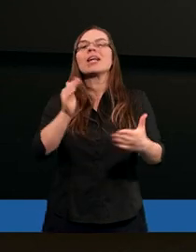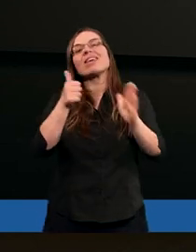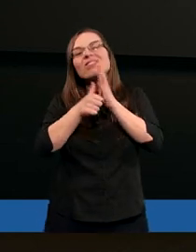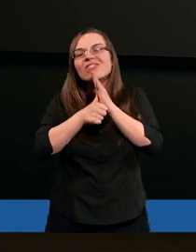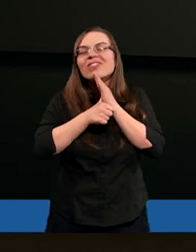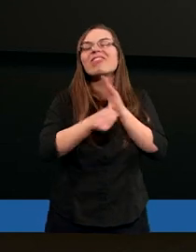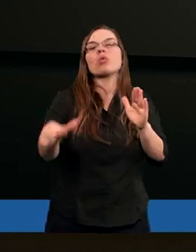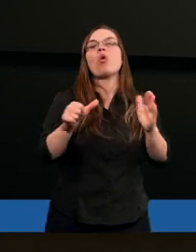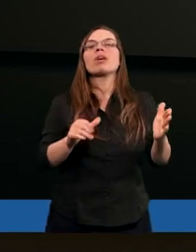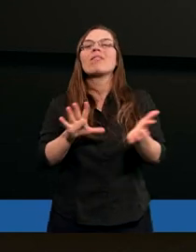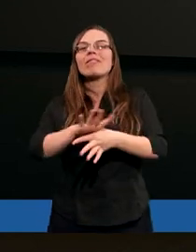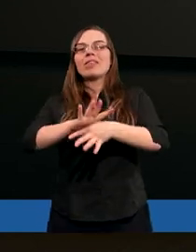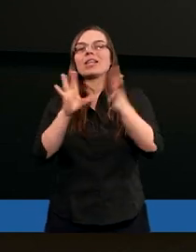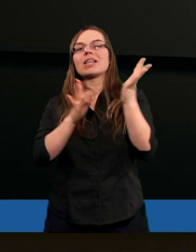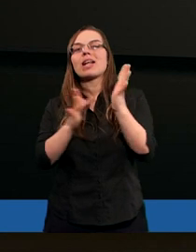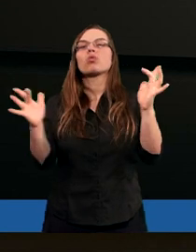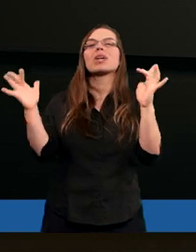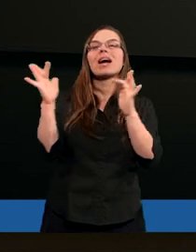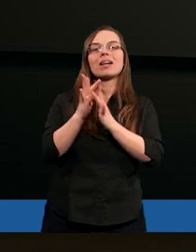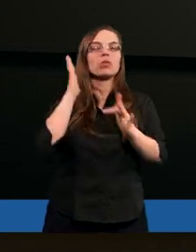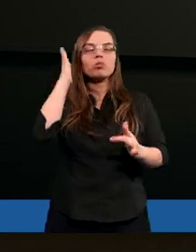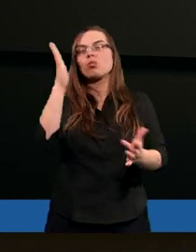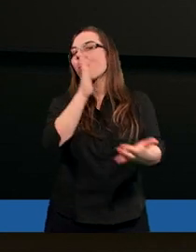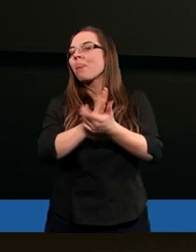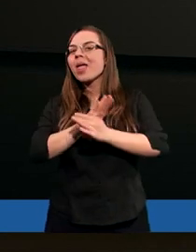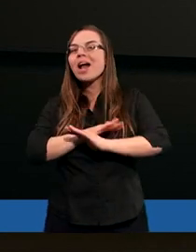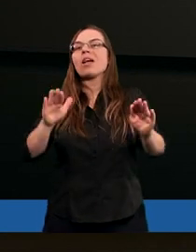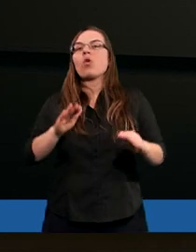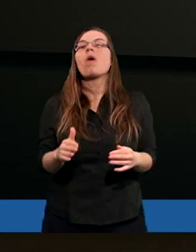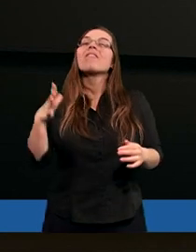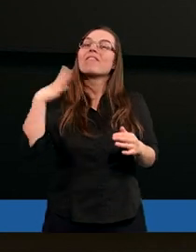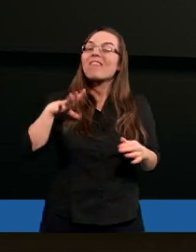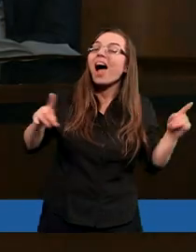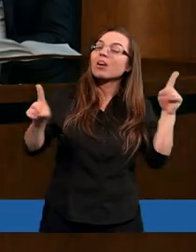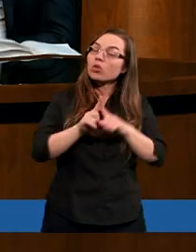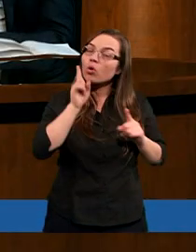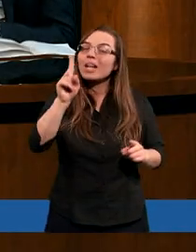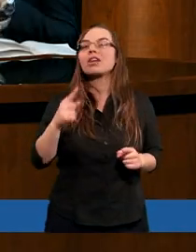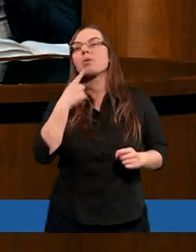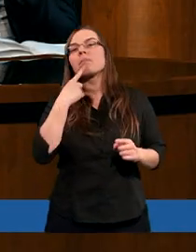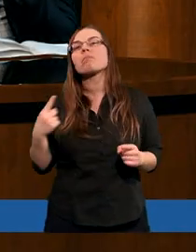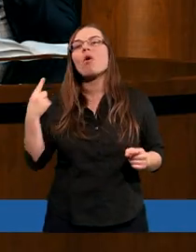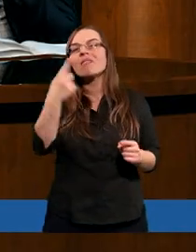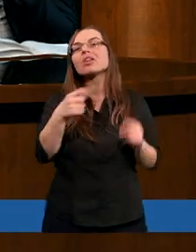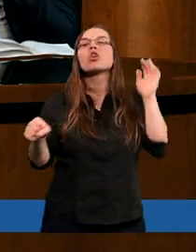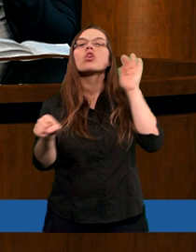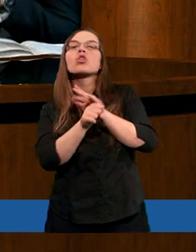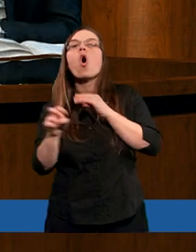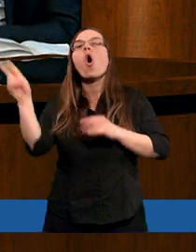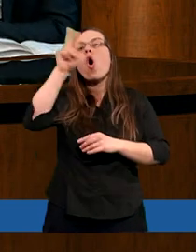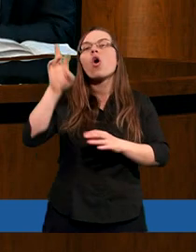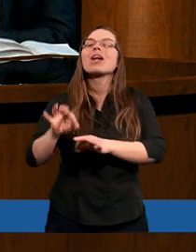wyłącznie w Jezusie Chrystusie. A warto też powiedzieć, do kogo